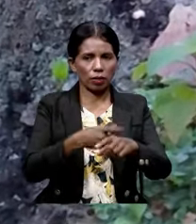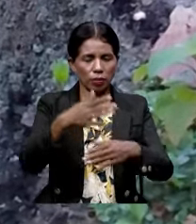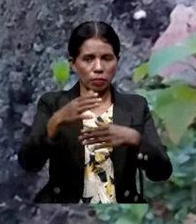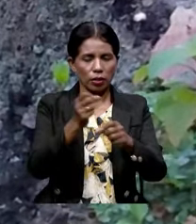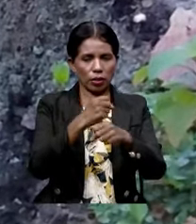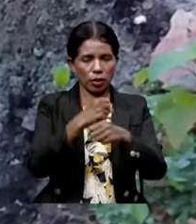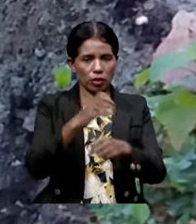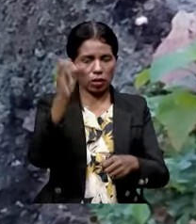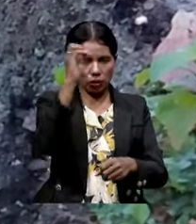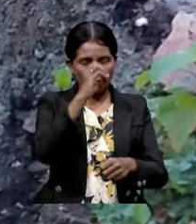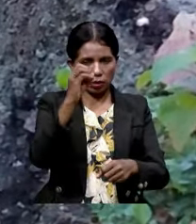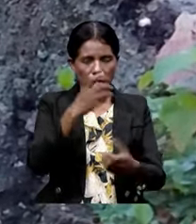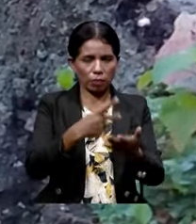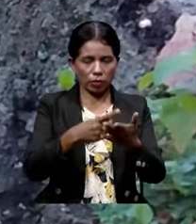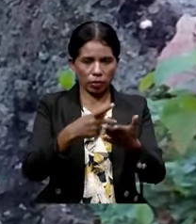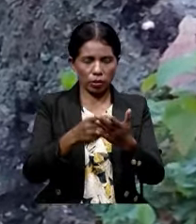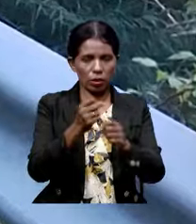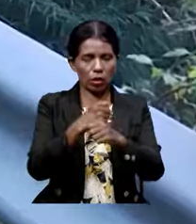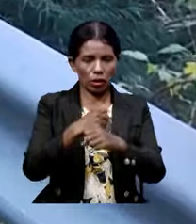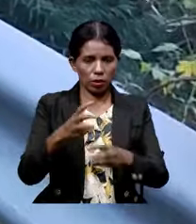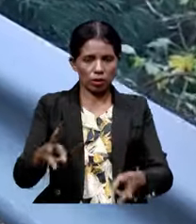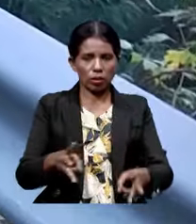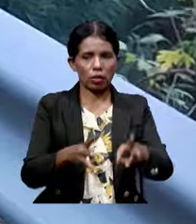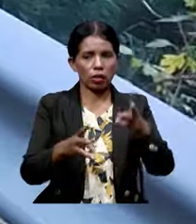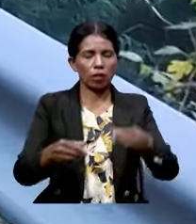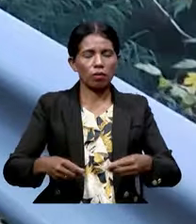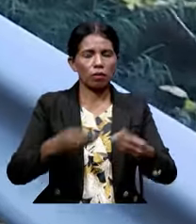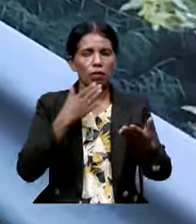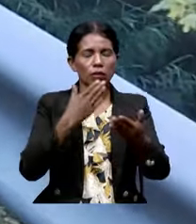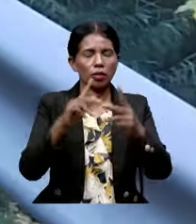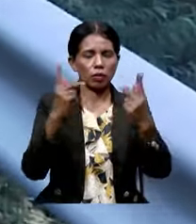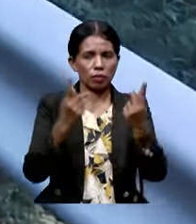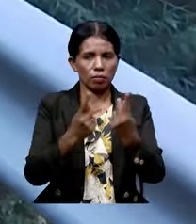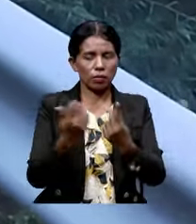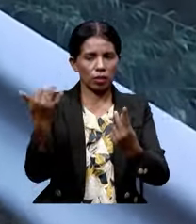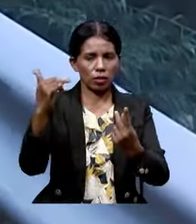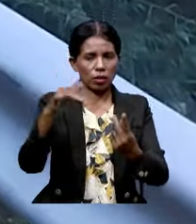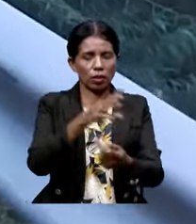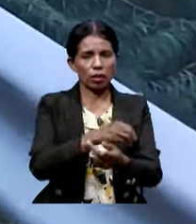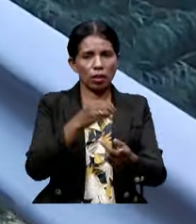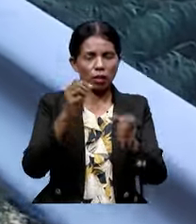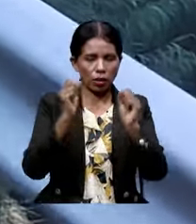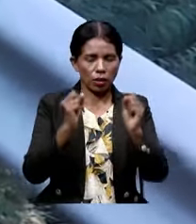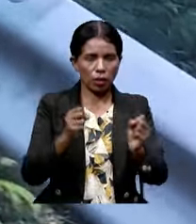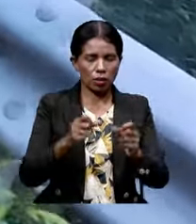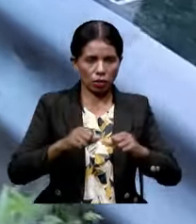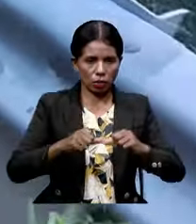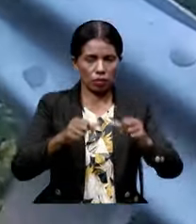sehalo observasaun ba projeto konstruksaun estrada ne nune belfo orientasaun ba kompanyia nebe kair obra ne atu